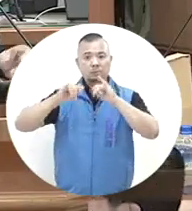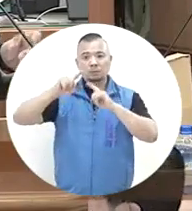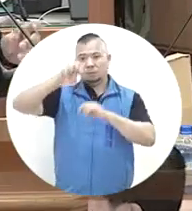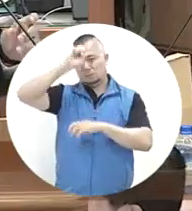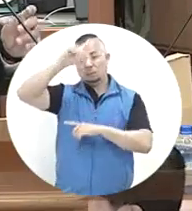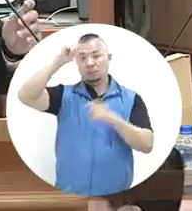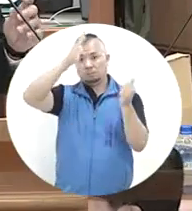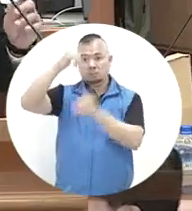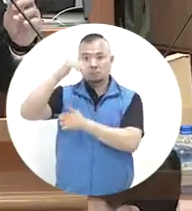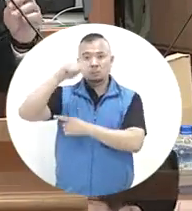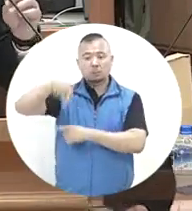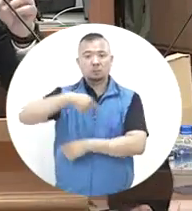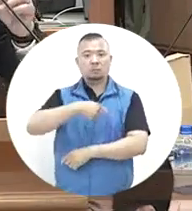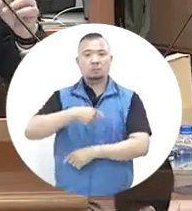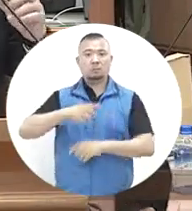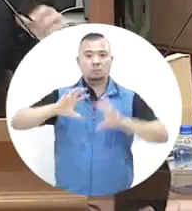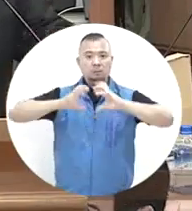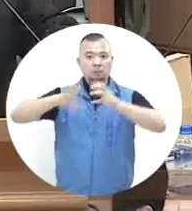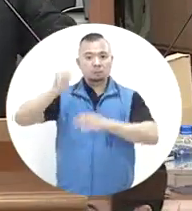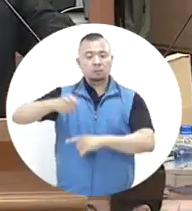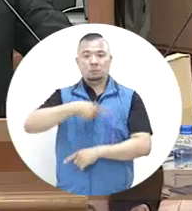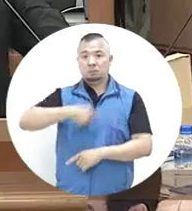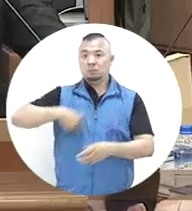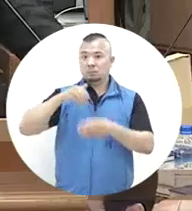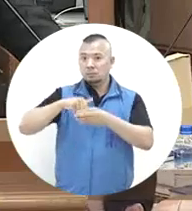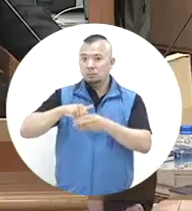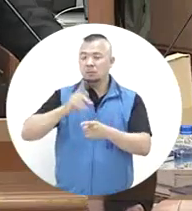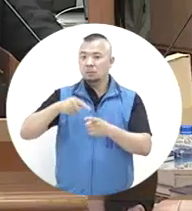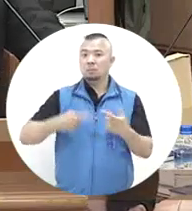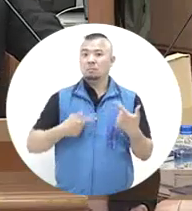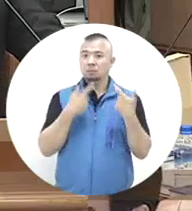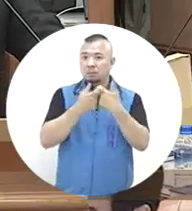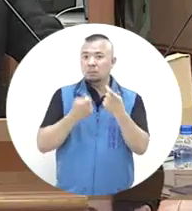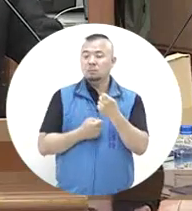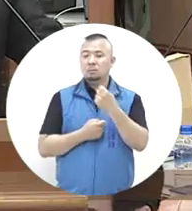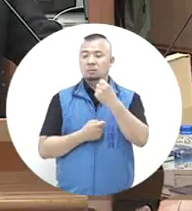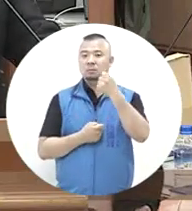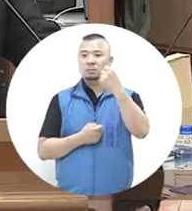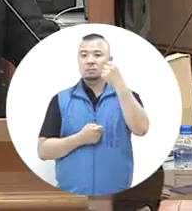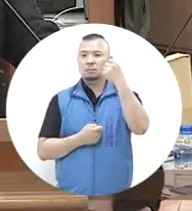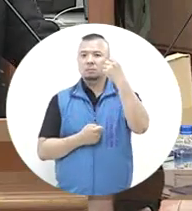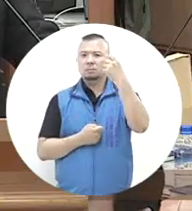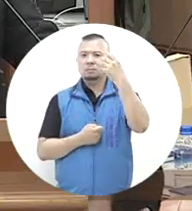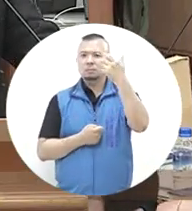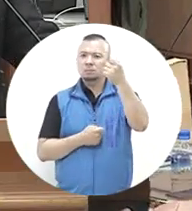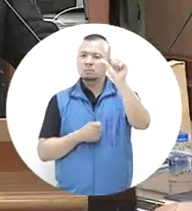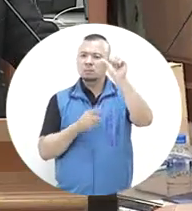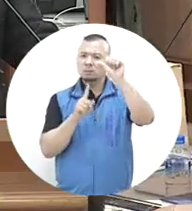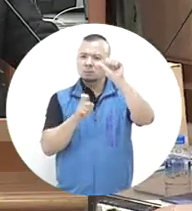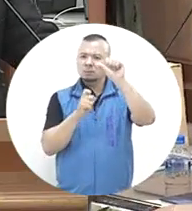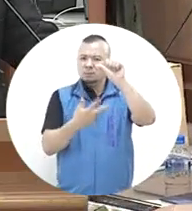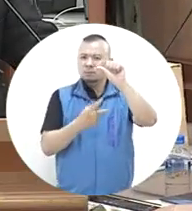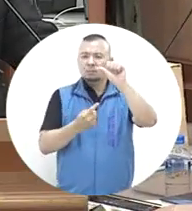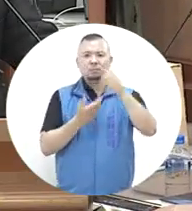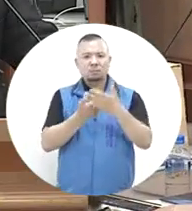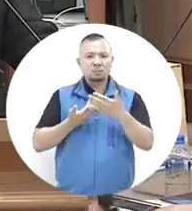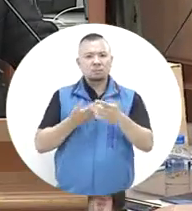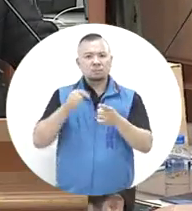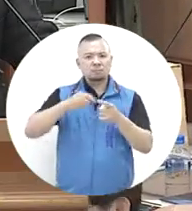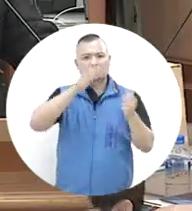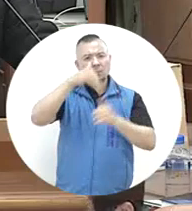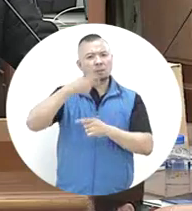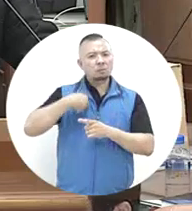前了一个月，就是要让你在17号被征召。我其实感到非常非常的，还是感到非常非常的遗憾